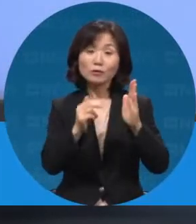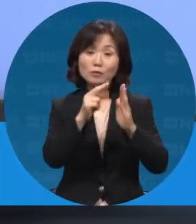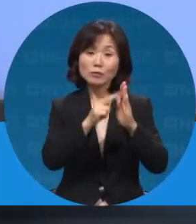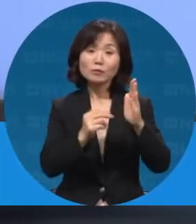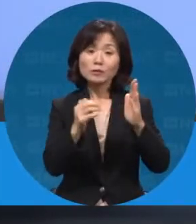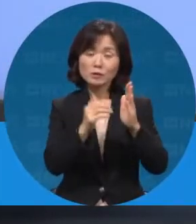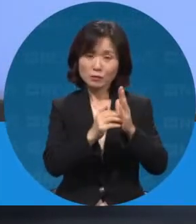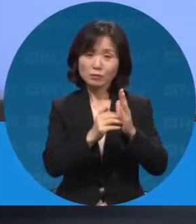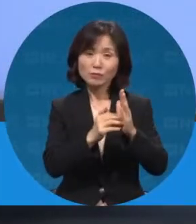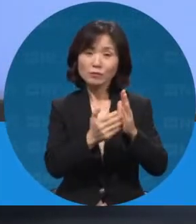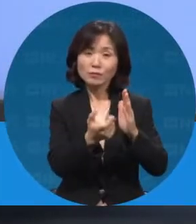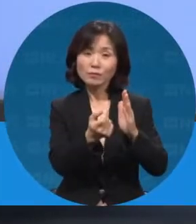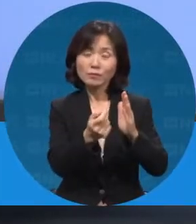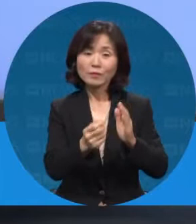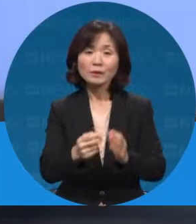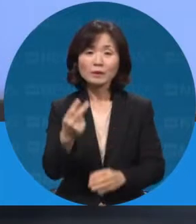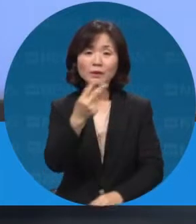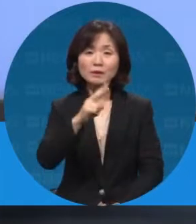그중 하나입니다.